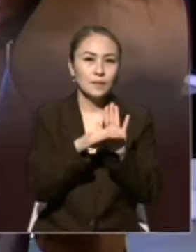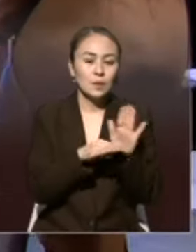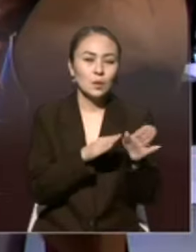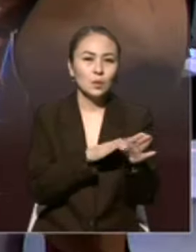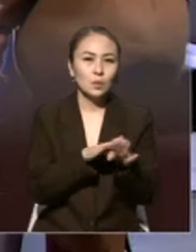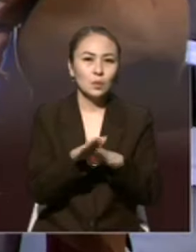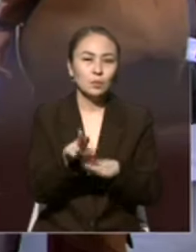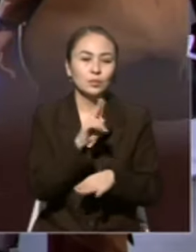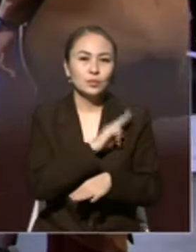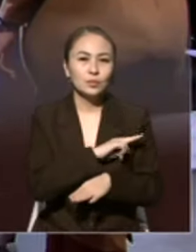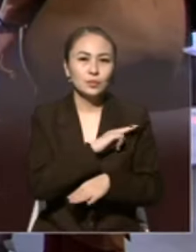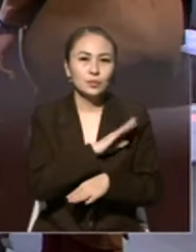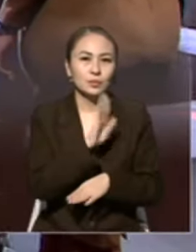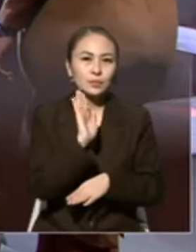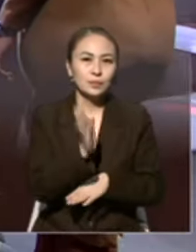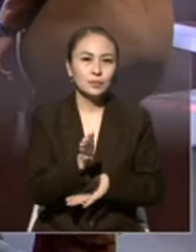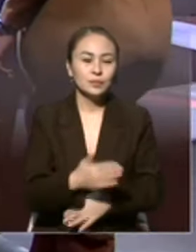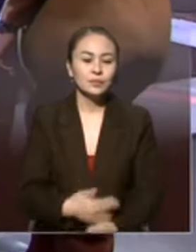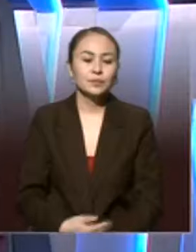жұмыс жүргізеді.